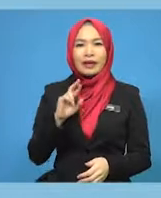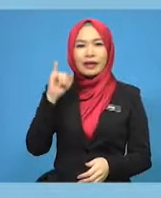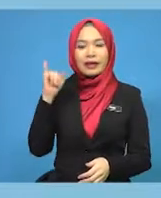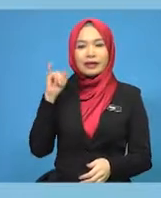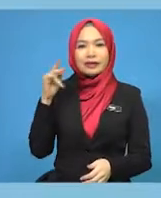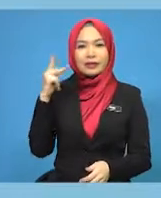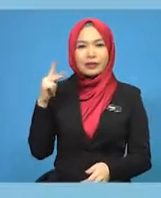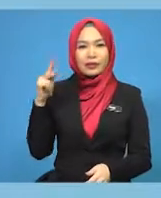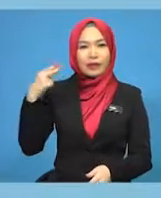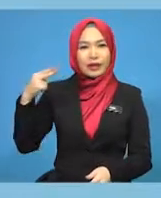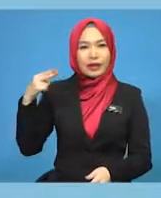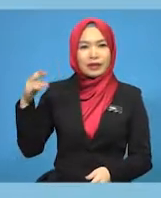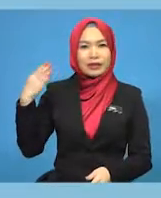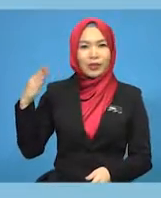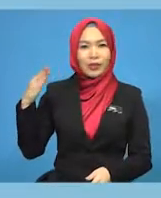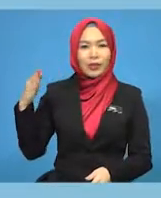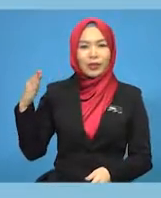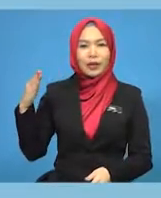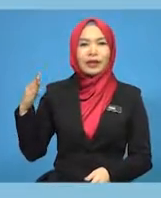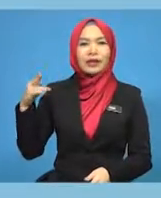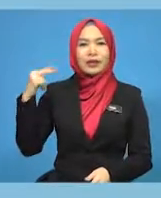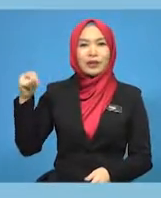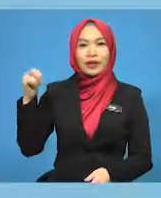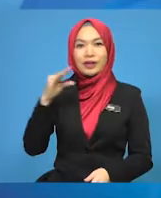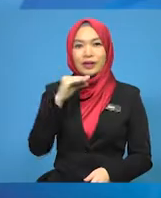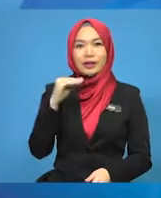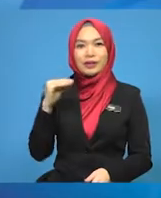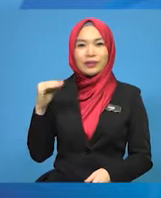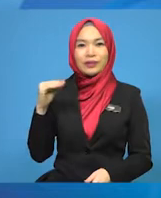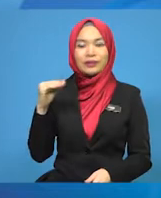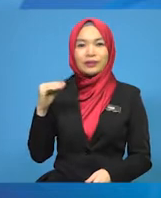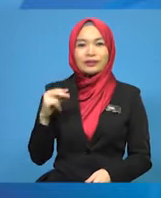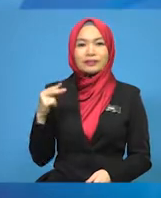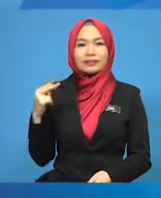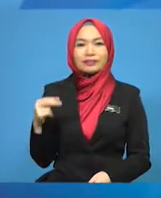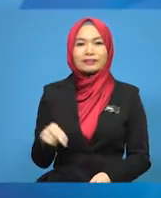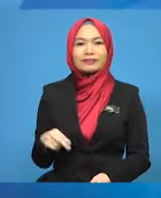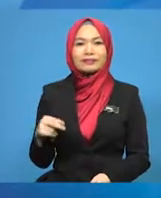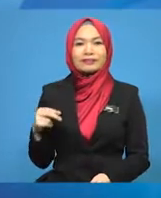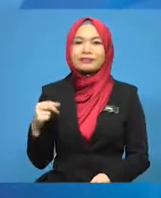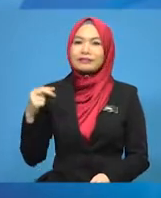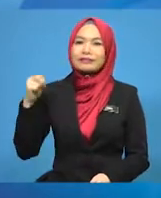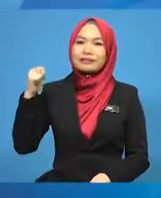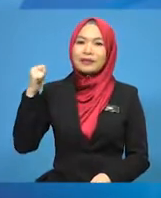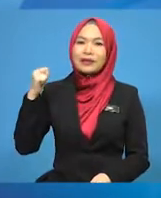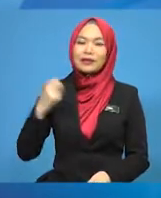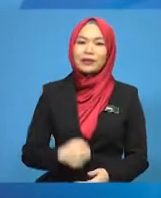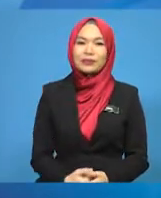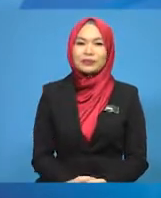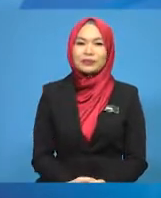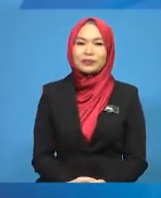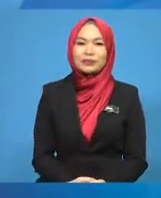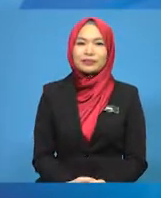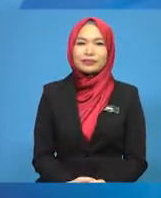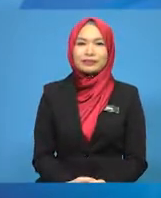kuning, hijau, biru, indigo dan ungu. Kalau sesiapa pernah menonton cerita Upin dan Ipin lah kan,